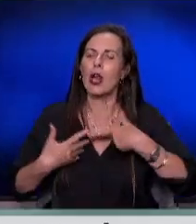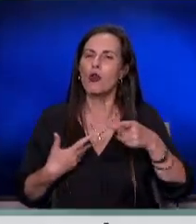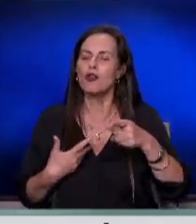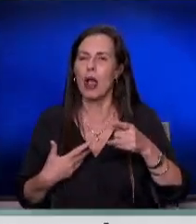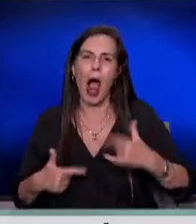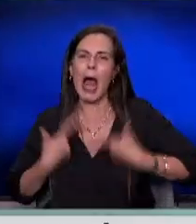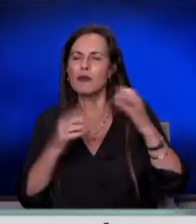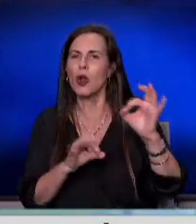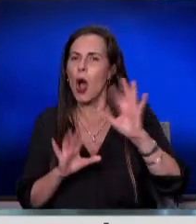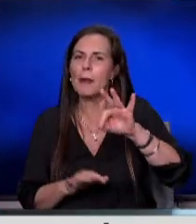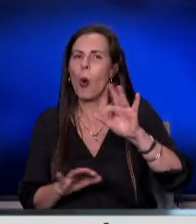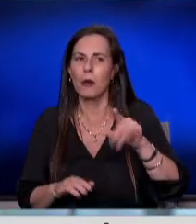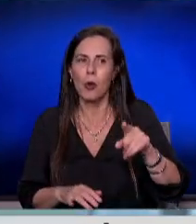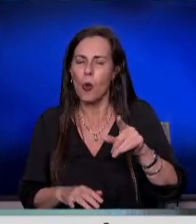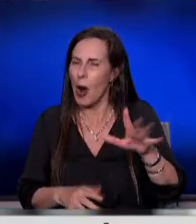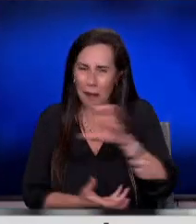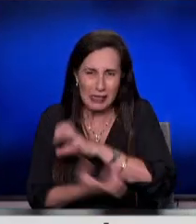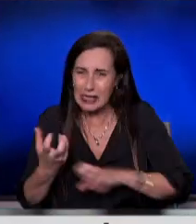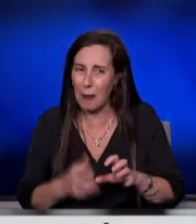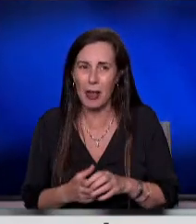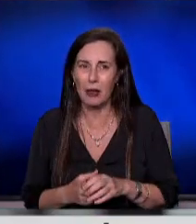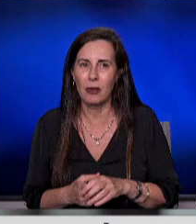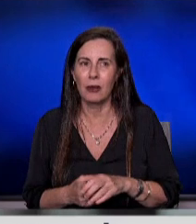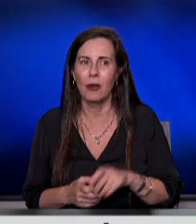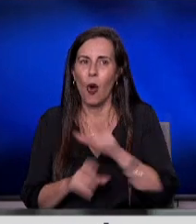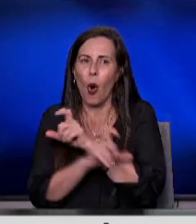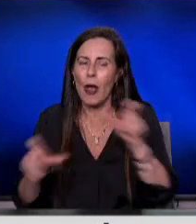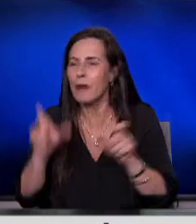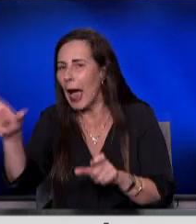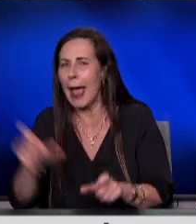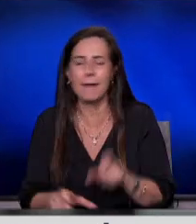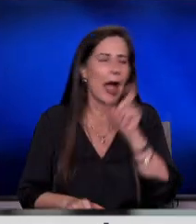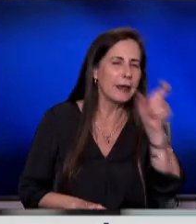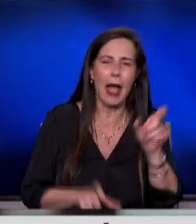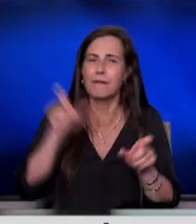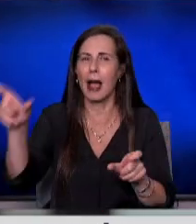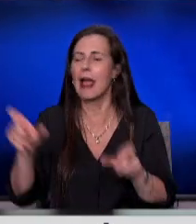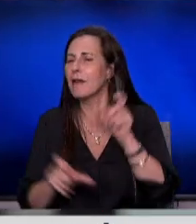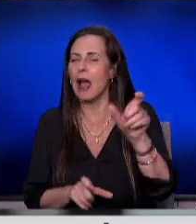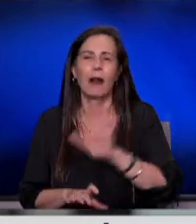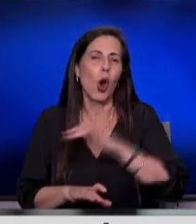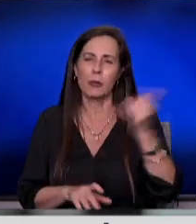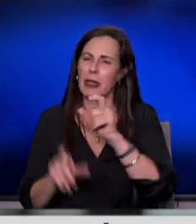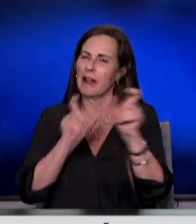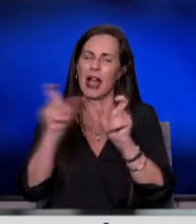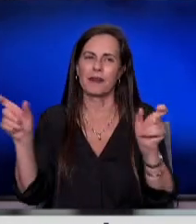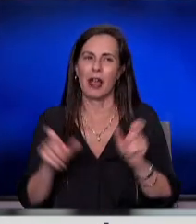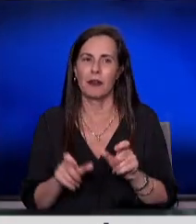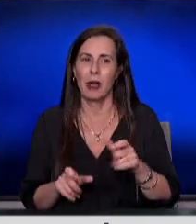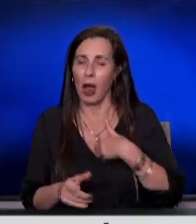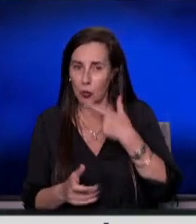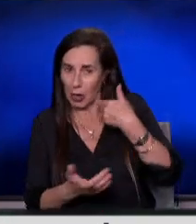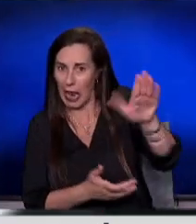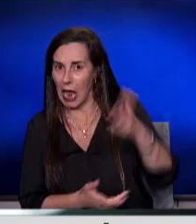היה. והיה מסתבך. חובות, חייב פה, חייב שם, בלי הפסקה. אני הייתי מסלק